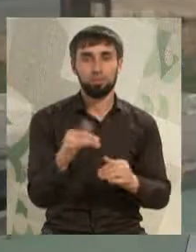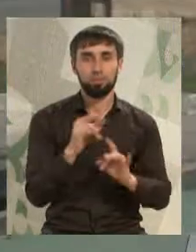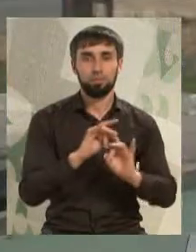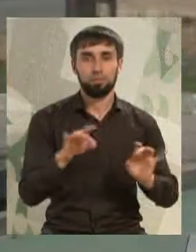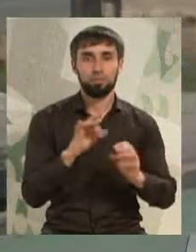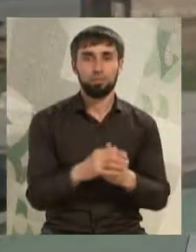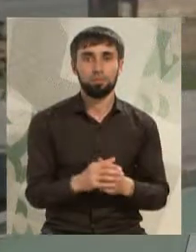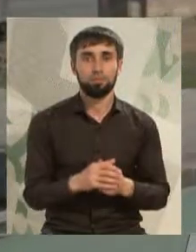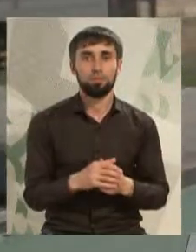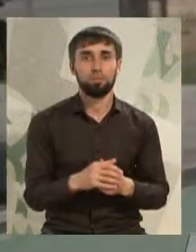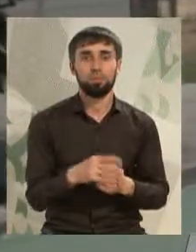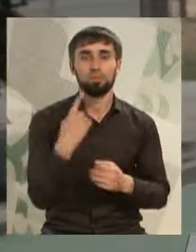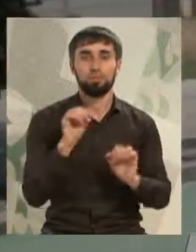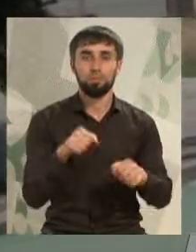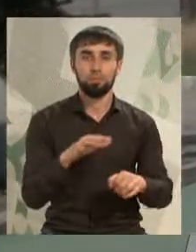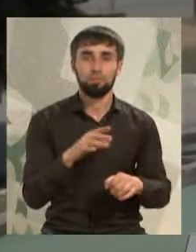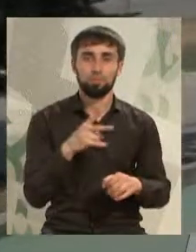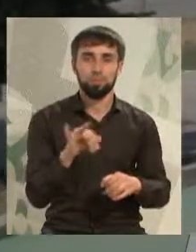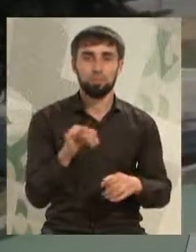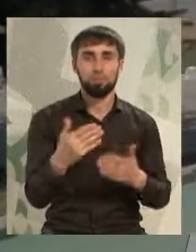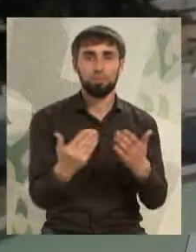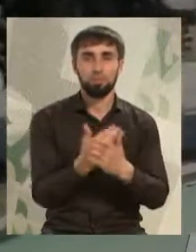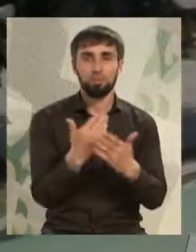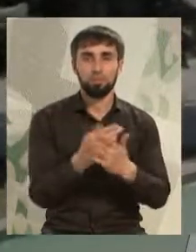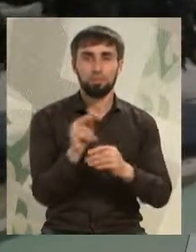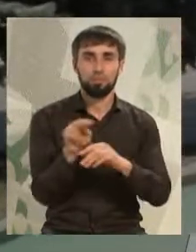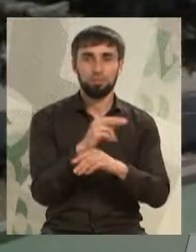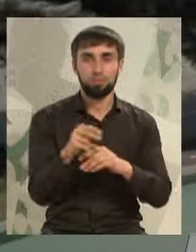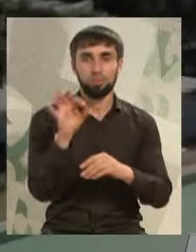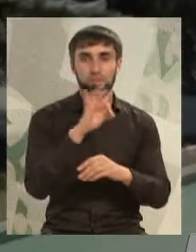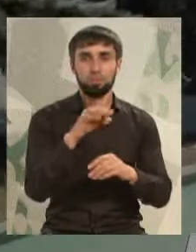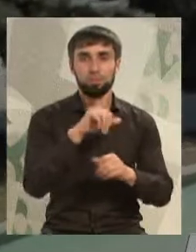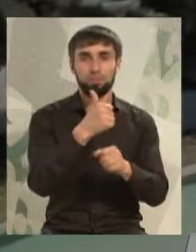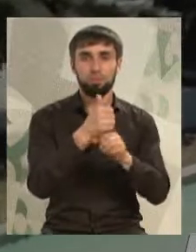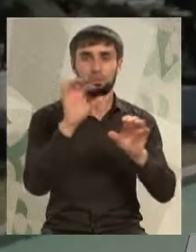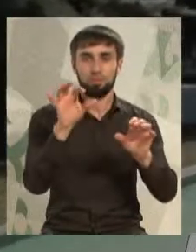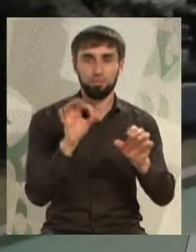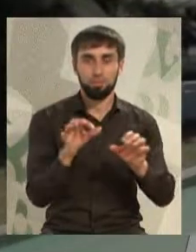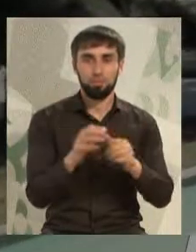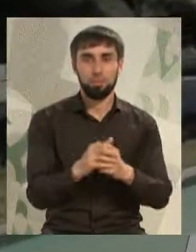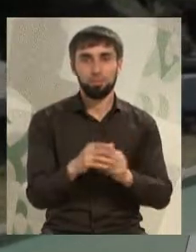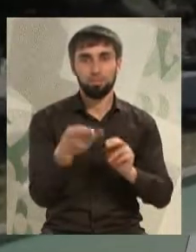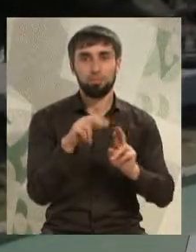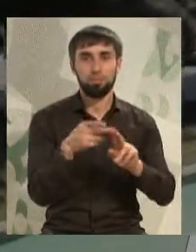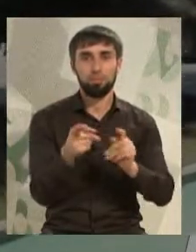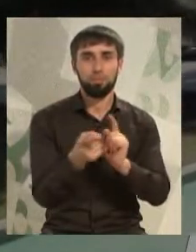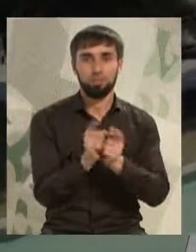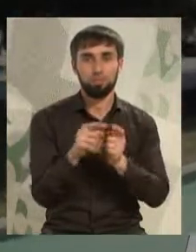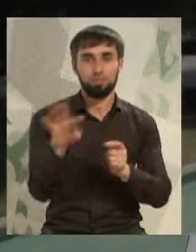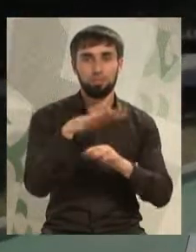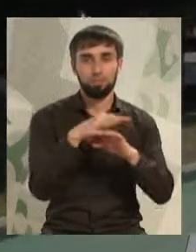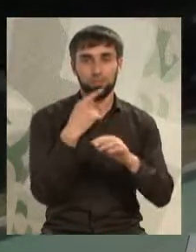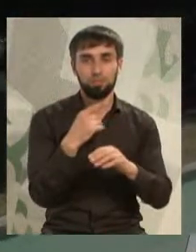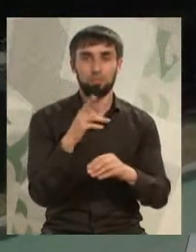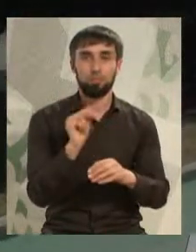Смогут ли новые поправки в Конституцию сформировать в России социальное государство? Россияне уверены, что изменения позволят определить страну